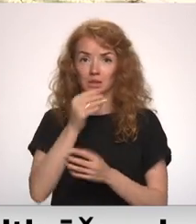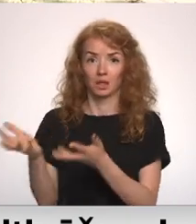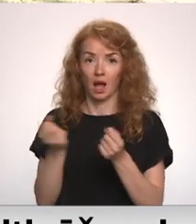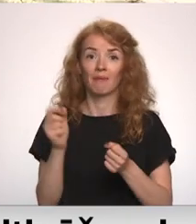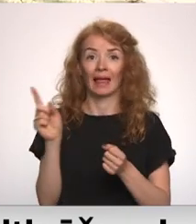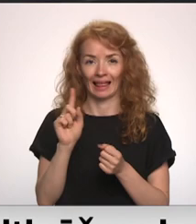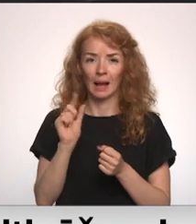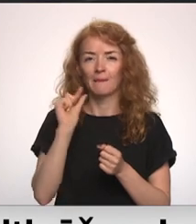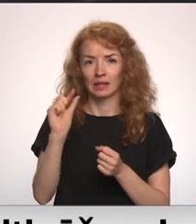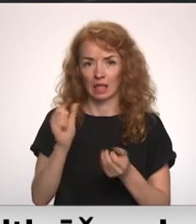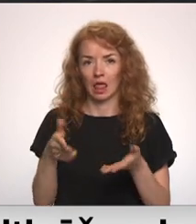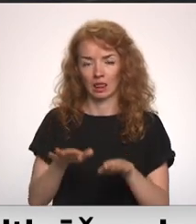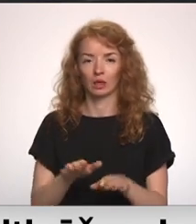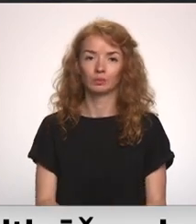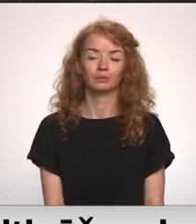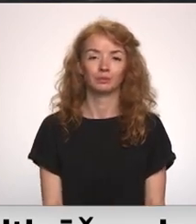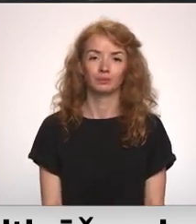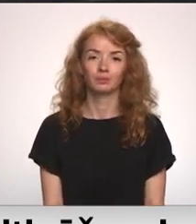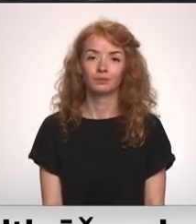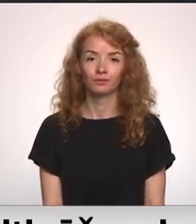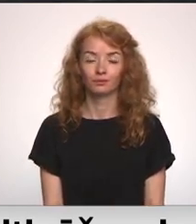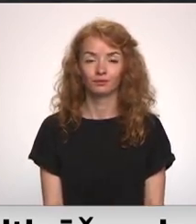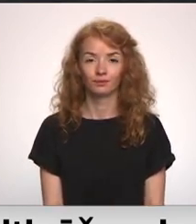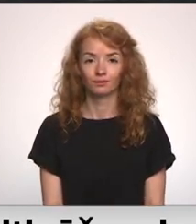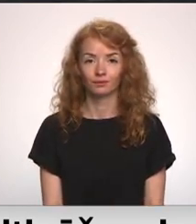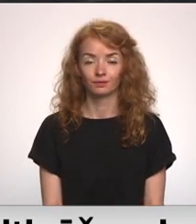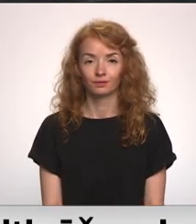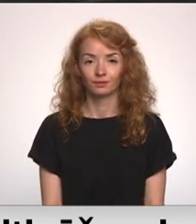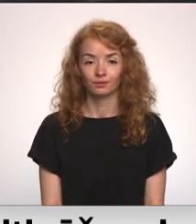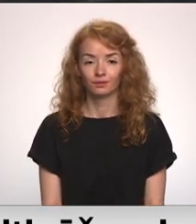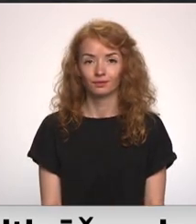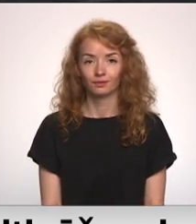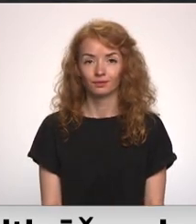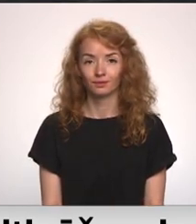neliela. Beatrise Jakobsone, Osmas Prukte, Ervis Gailums, Latgales reģionālā televīzija.